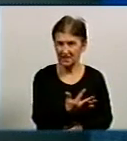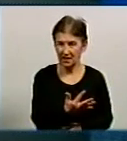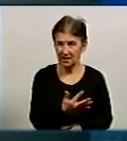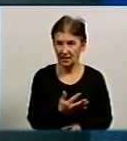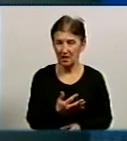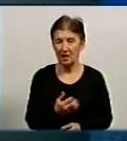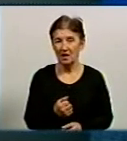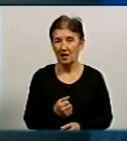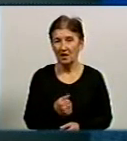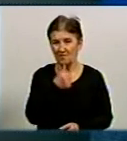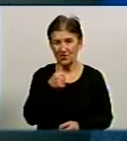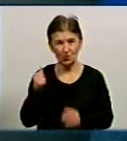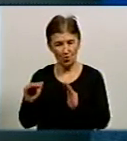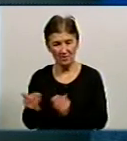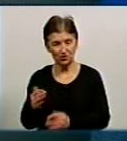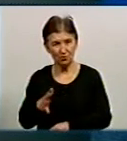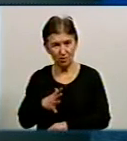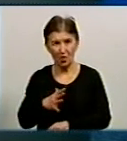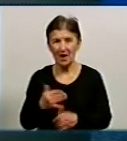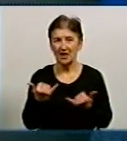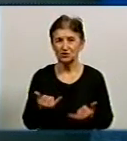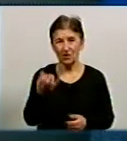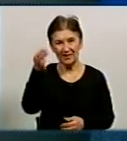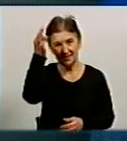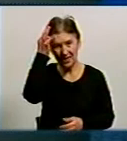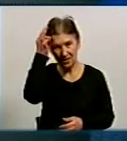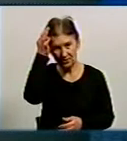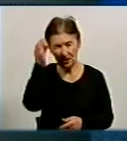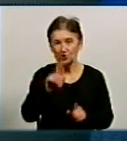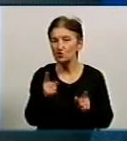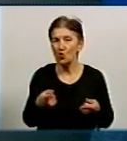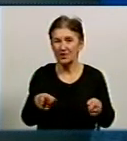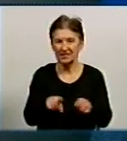року. Ну і хочу нагадати ще раз вам і собі, що таке